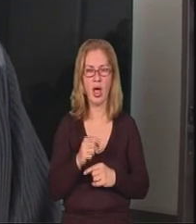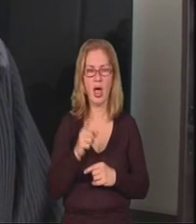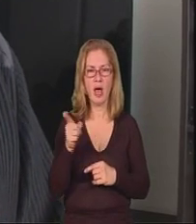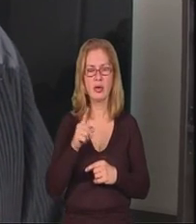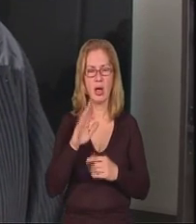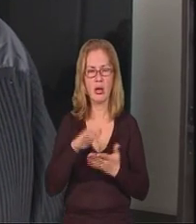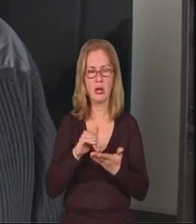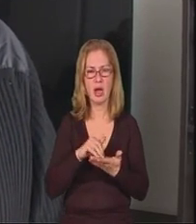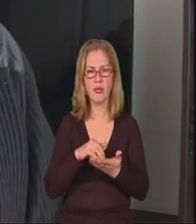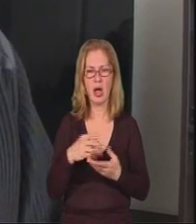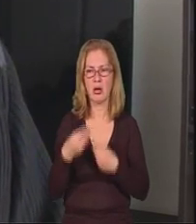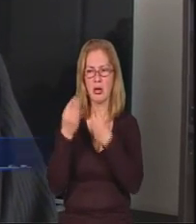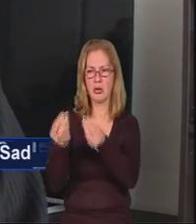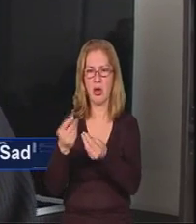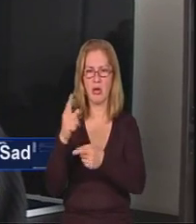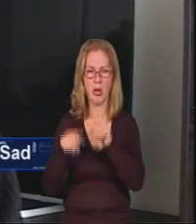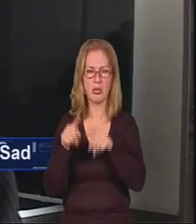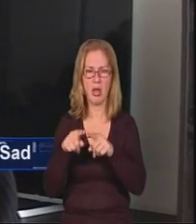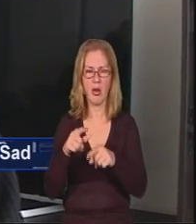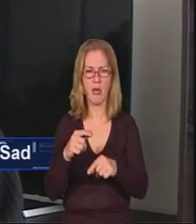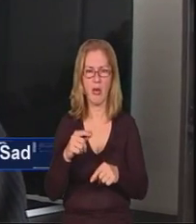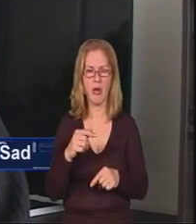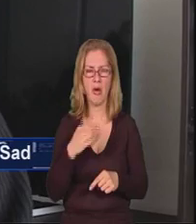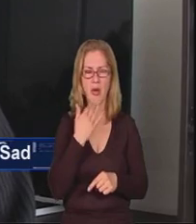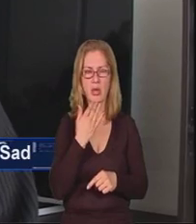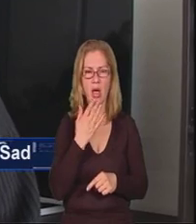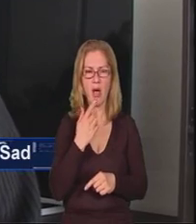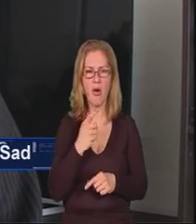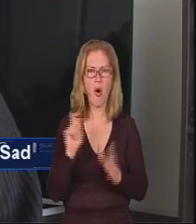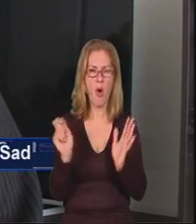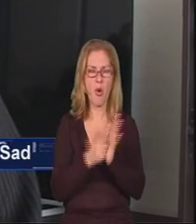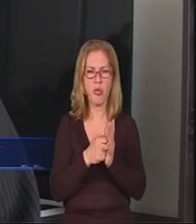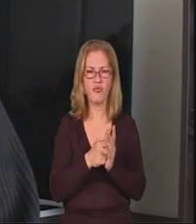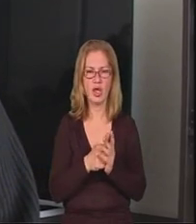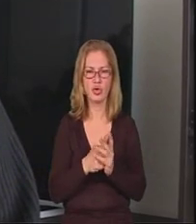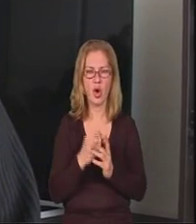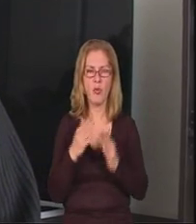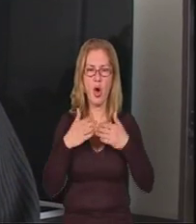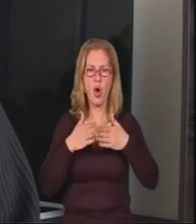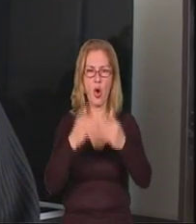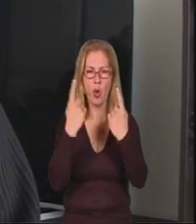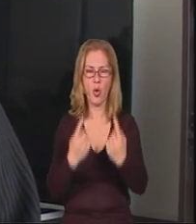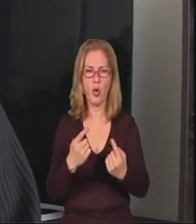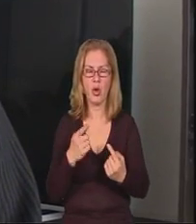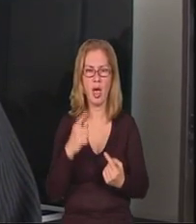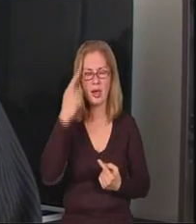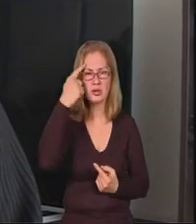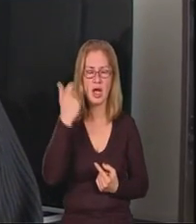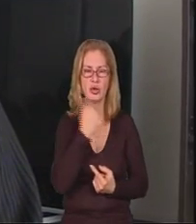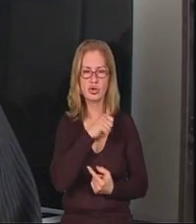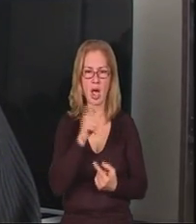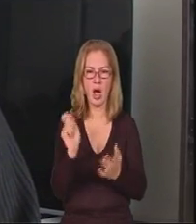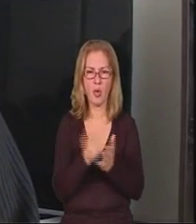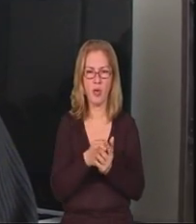ne može se monopol sigurno prepustiti nekome, nego uz određene uslove prilikom same kupovine luke, onaj koji to kupuje,